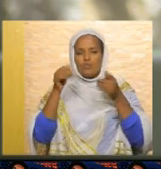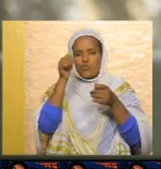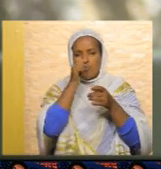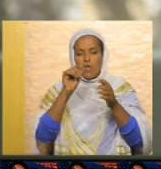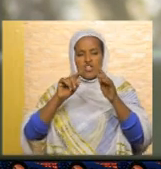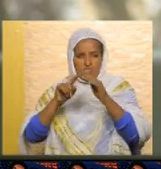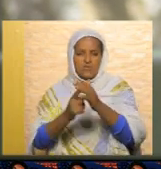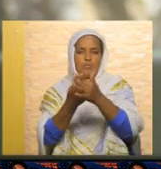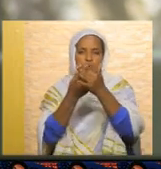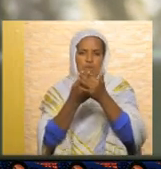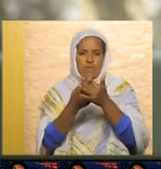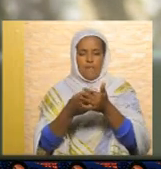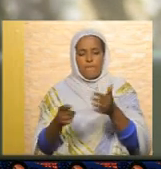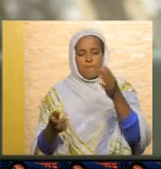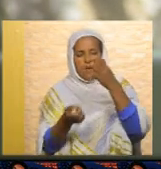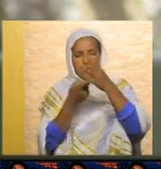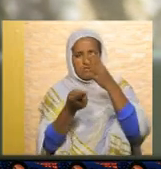ቀርቶ የተሳካው